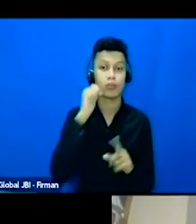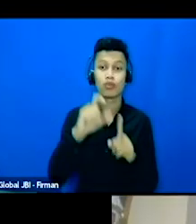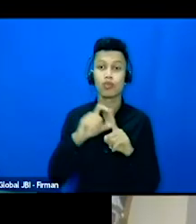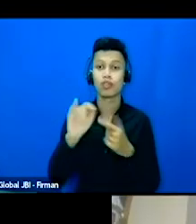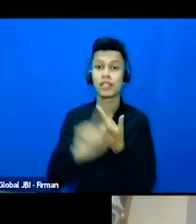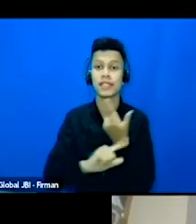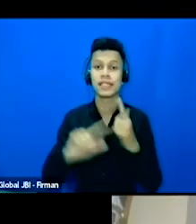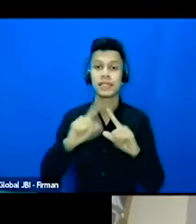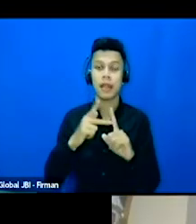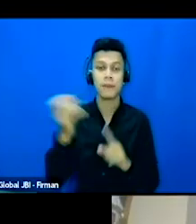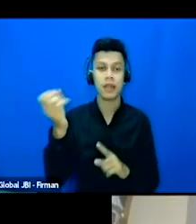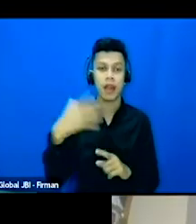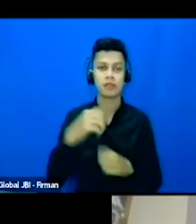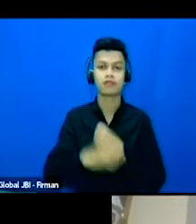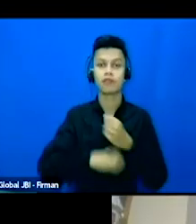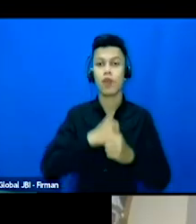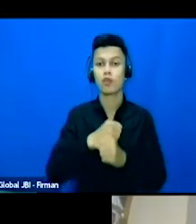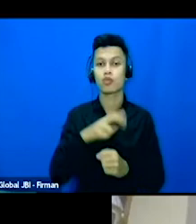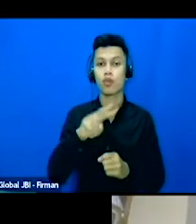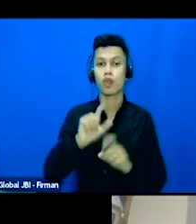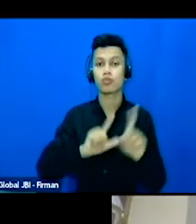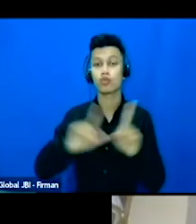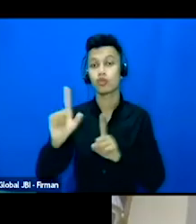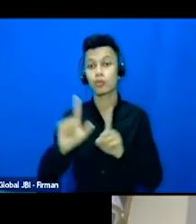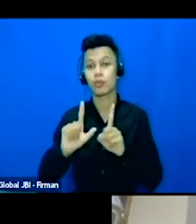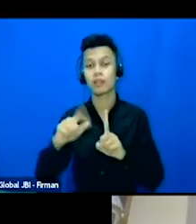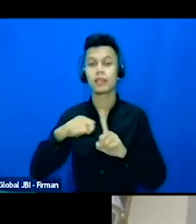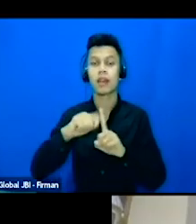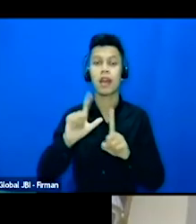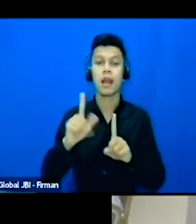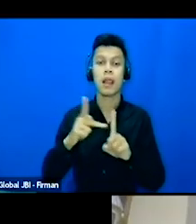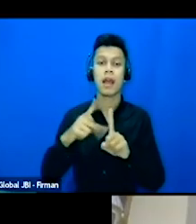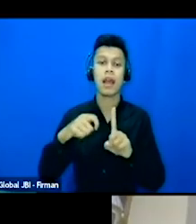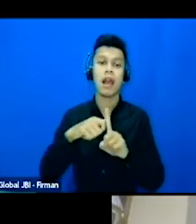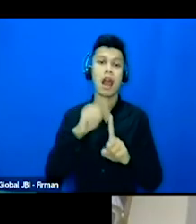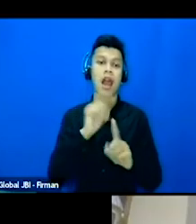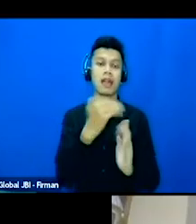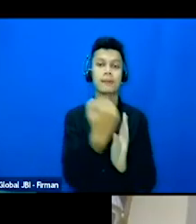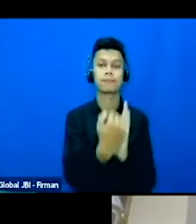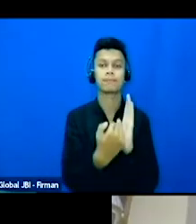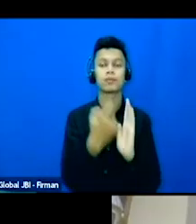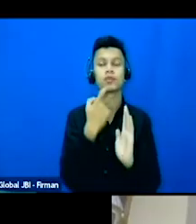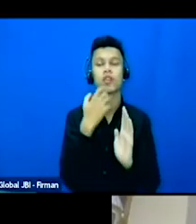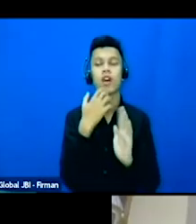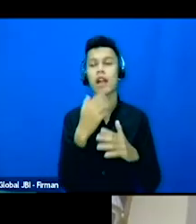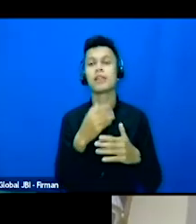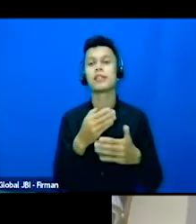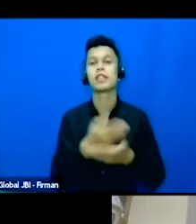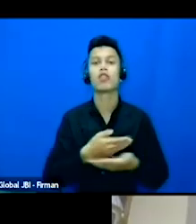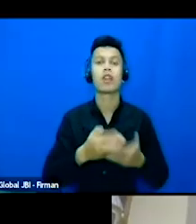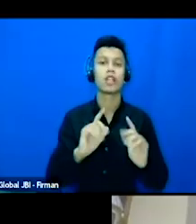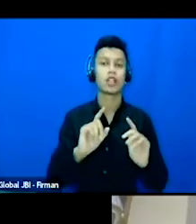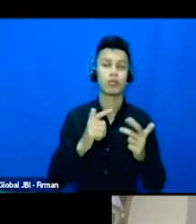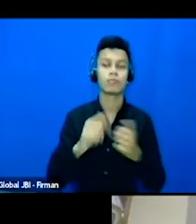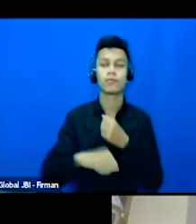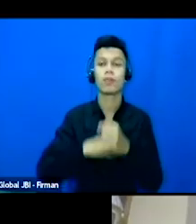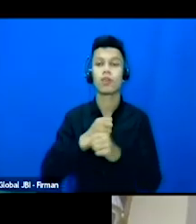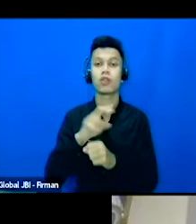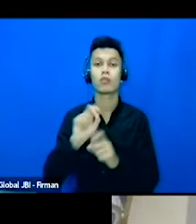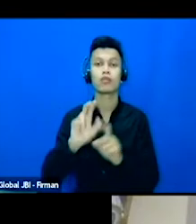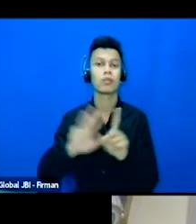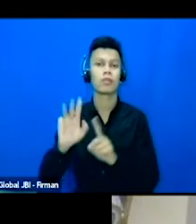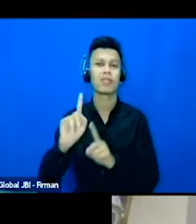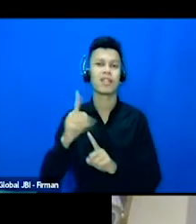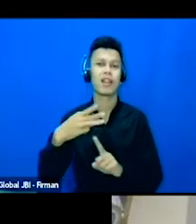Jawa pada tahun 2017 sebenarnya di-phk sudah menerbitkan instrumen ekonomi lingkungan hidup Kemudian pada tahun 2016 ada eco-label